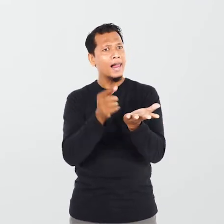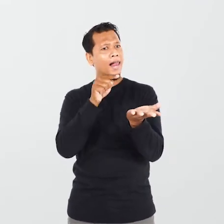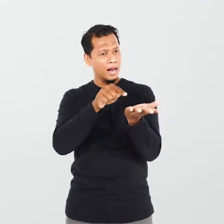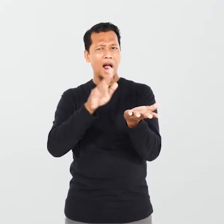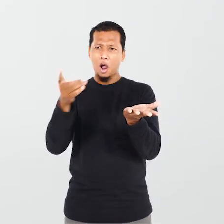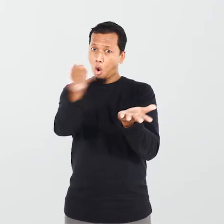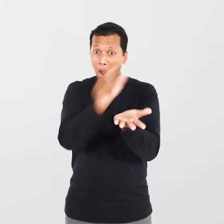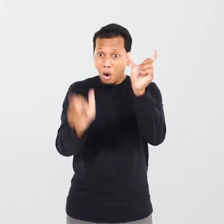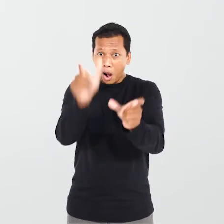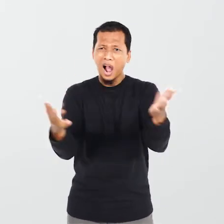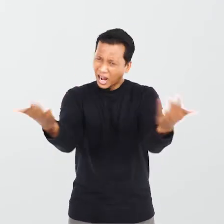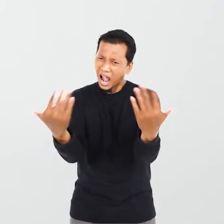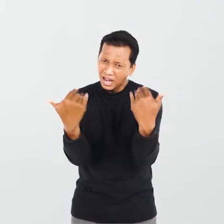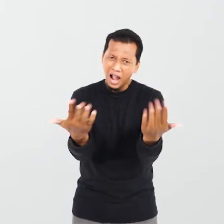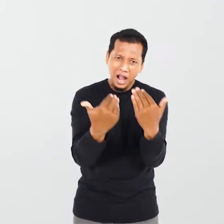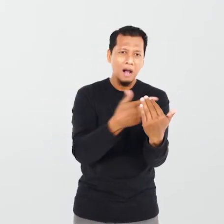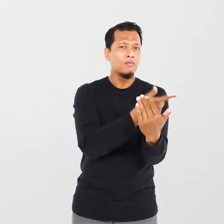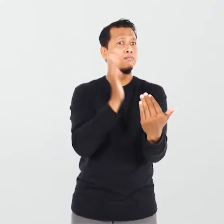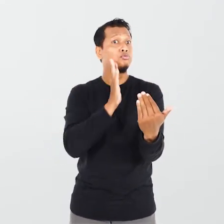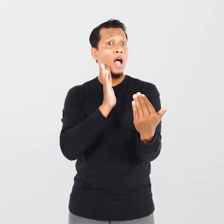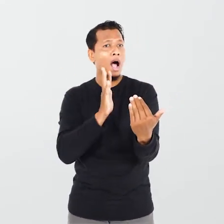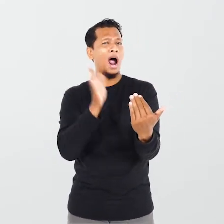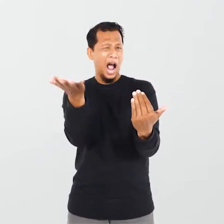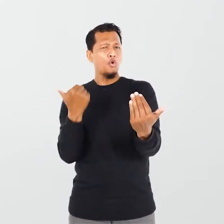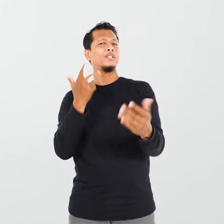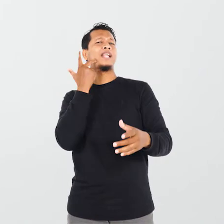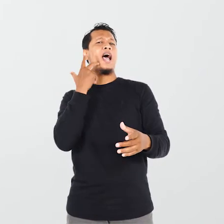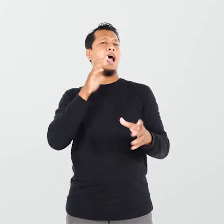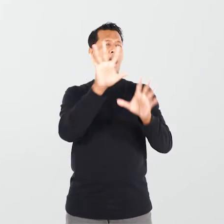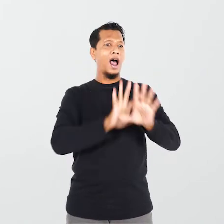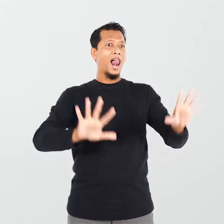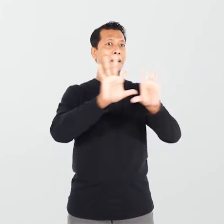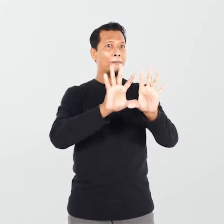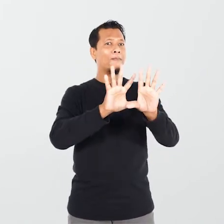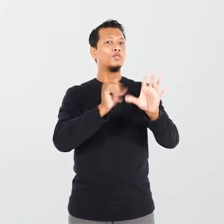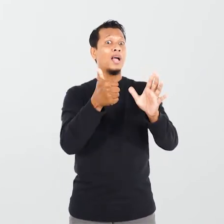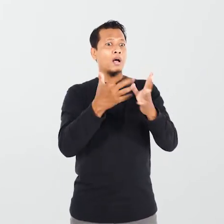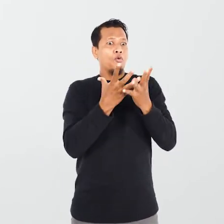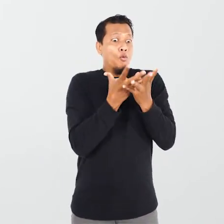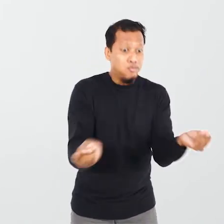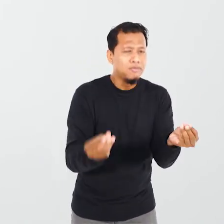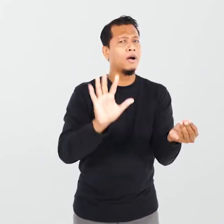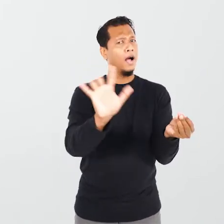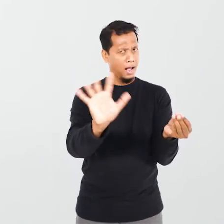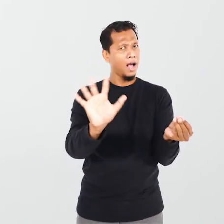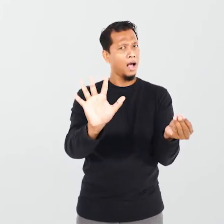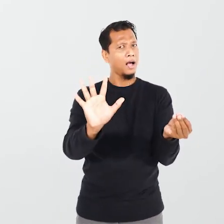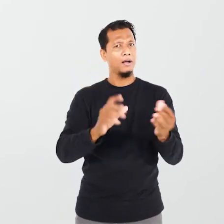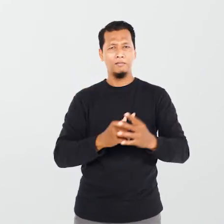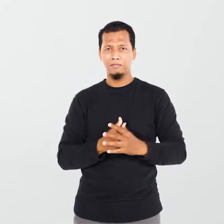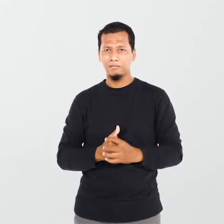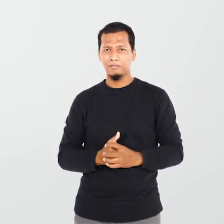nih sosial media bisa digunain biar kita ngajak buat seumuran kita, apalagi di bawah kita